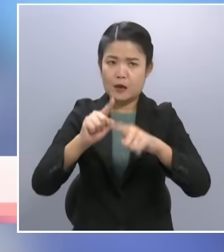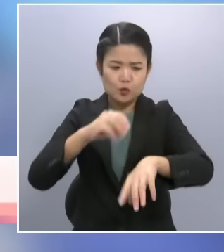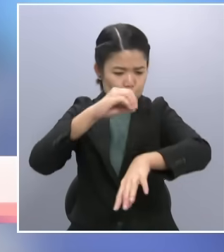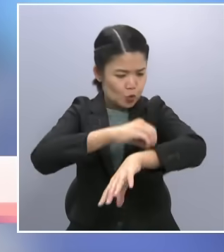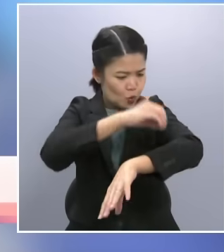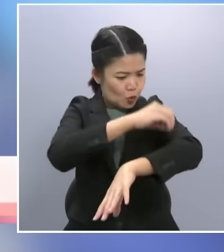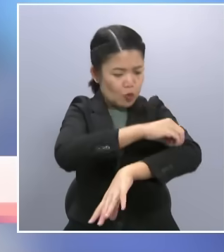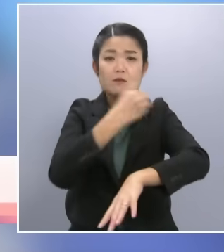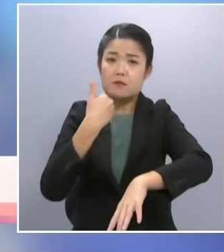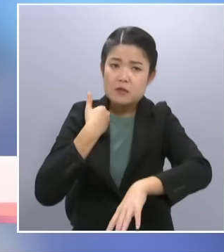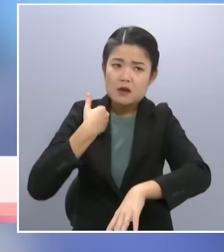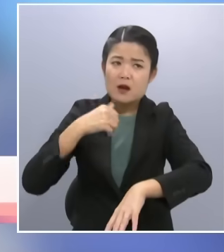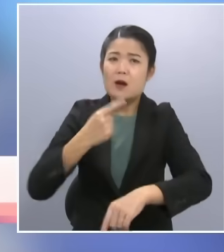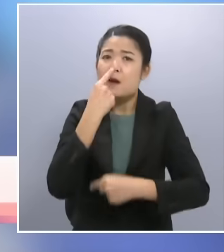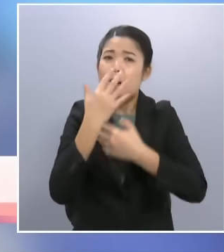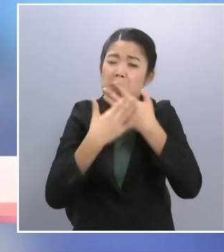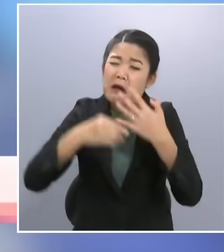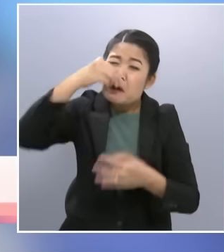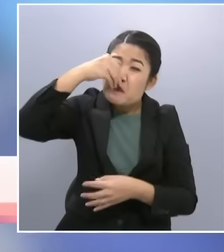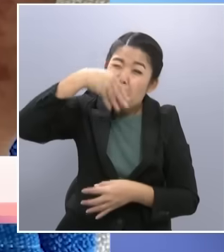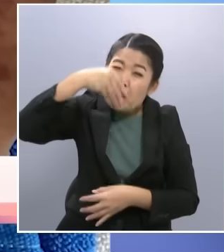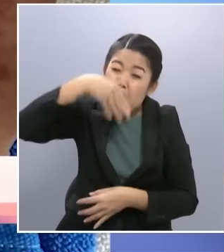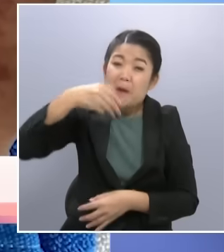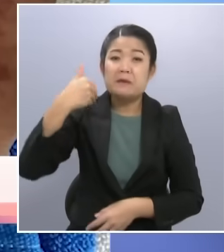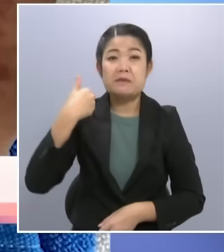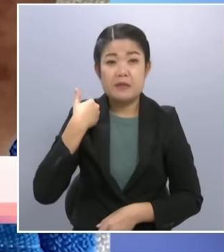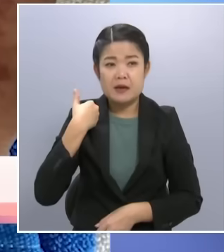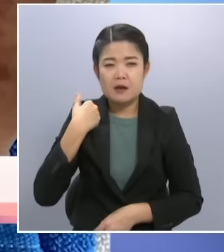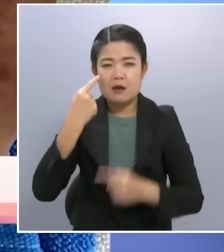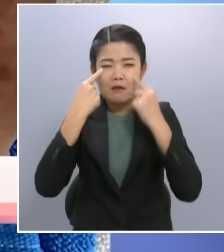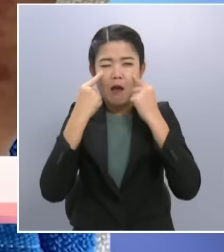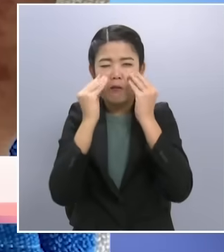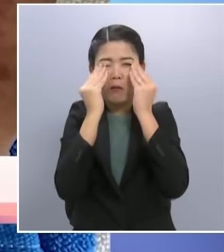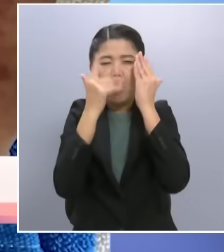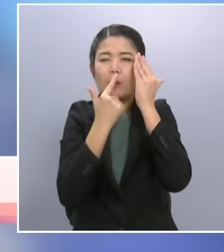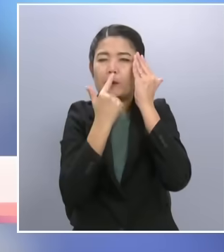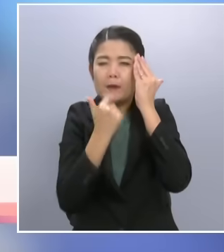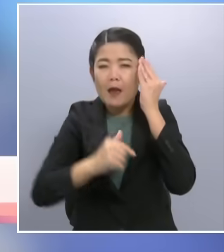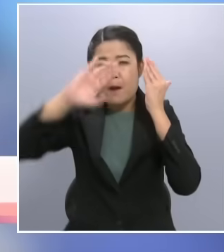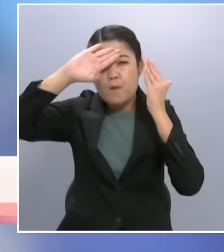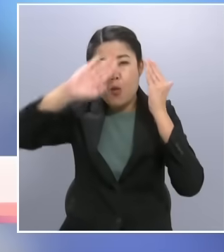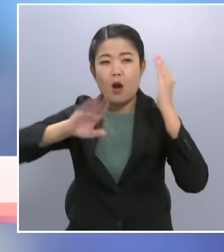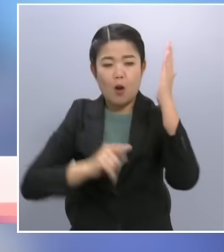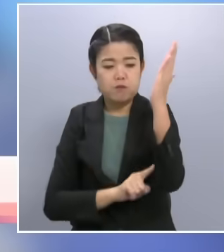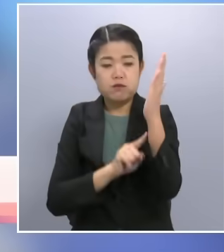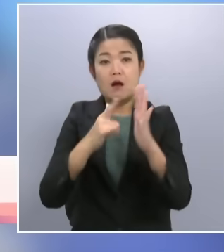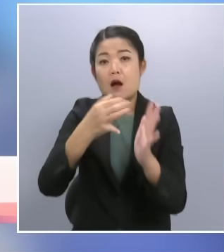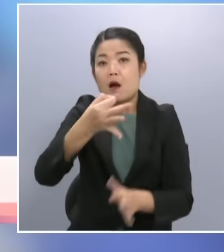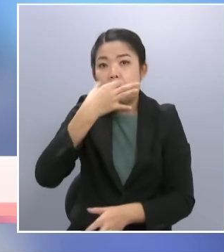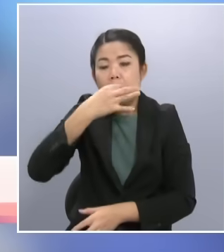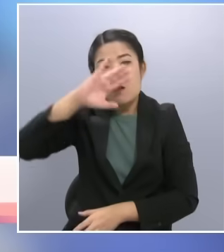ตามตัวบางวันมีเลือดกำเดาไหลขณะเดียวกันตาก็เริ่มแดงแล้วก็มีไข้สูงกินยาก็ไม่หาย